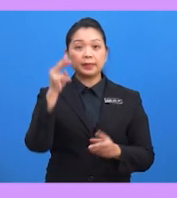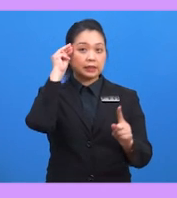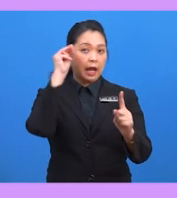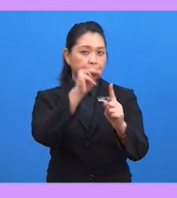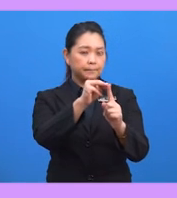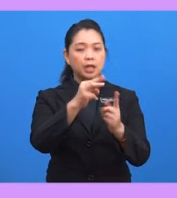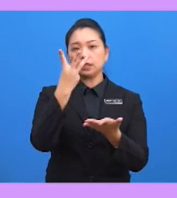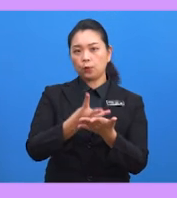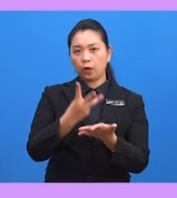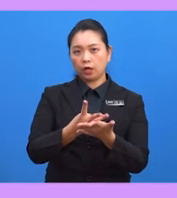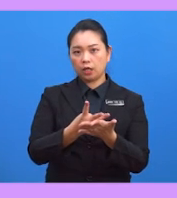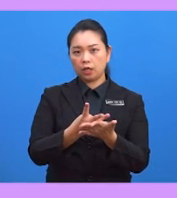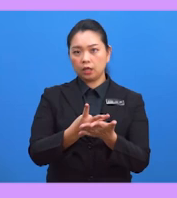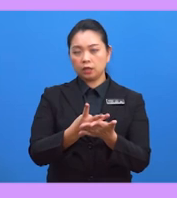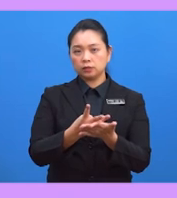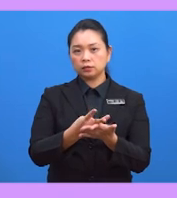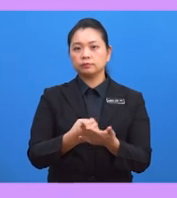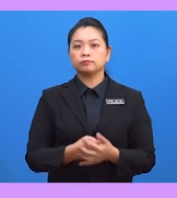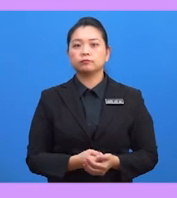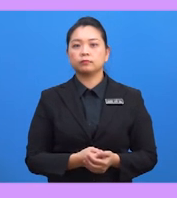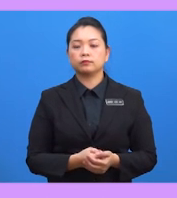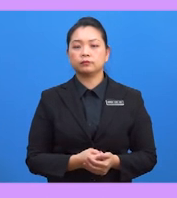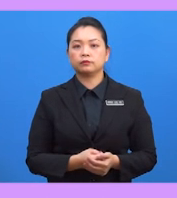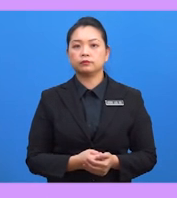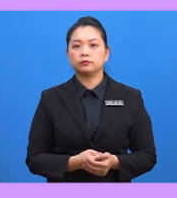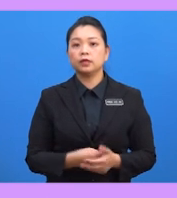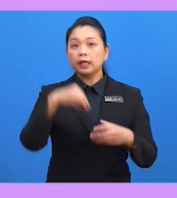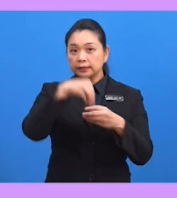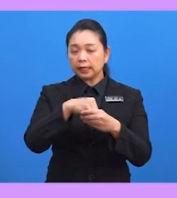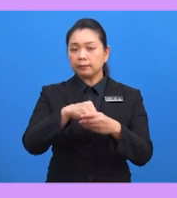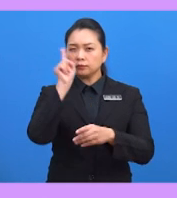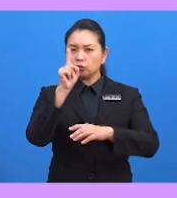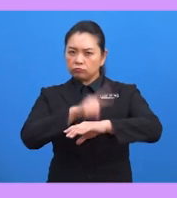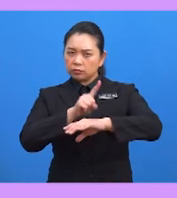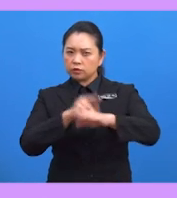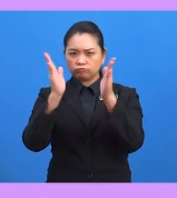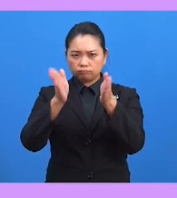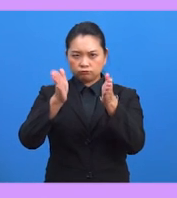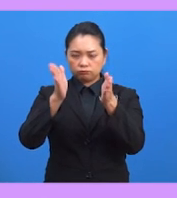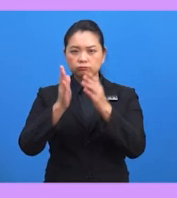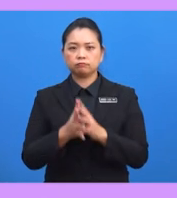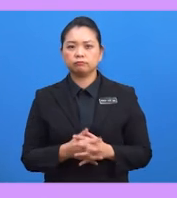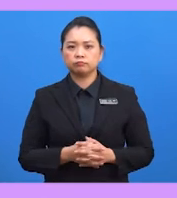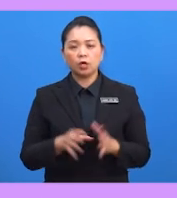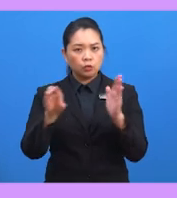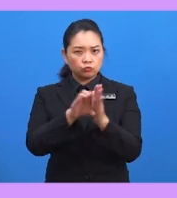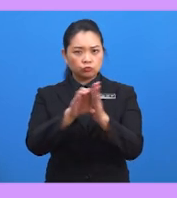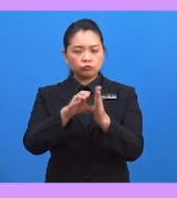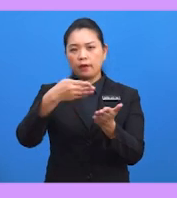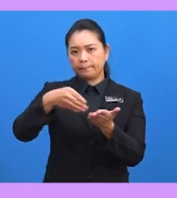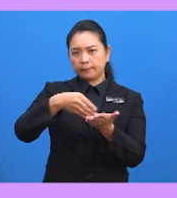kepada sesuatu yang ingin dicapai oleh seseorang dalam jangka masa tertentu. Misalnya, membeli